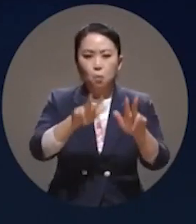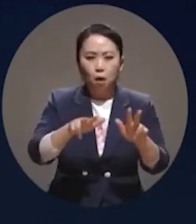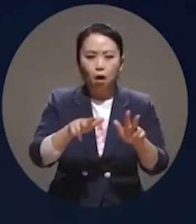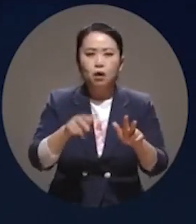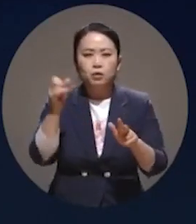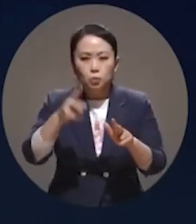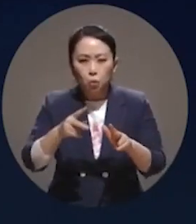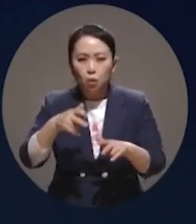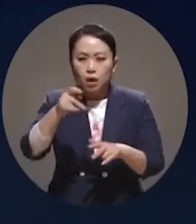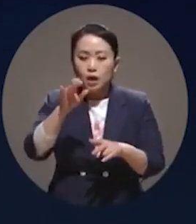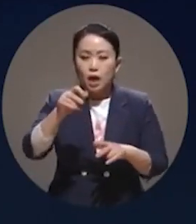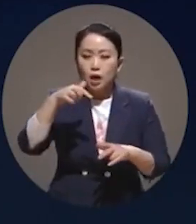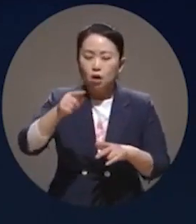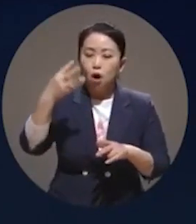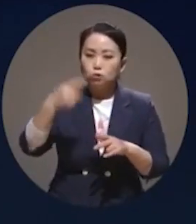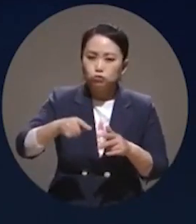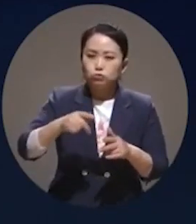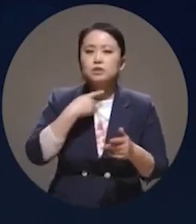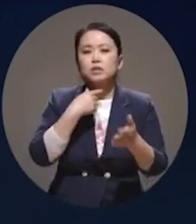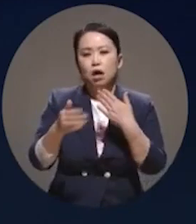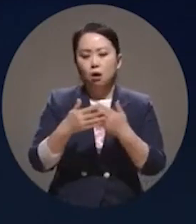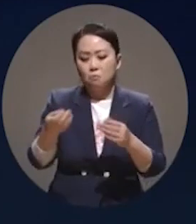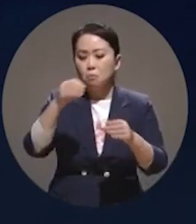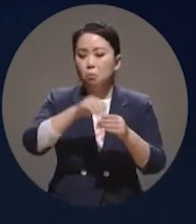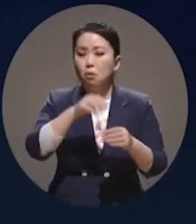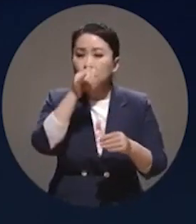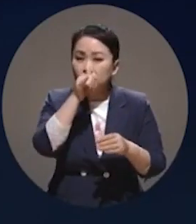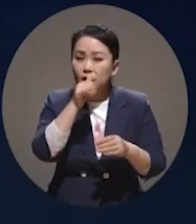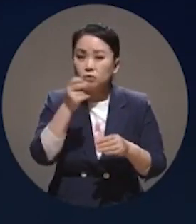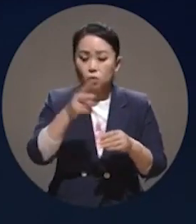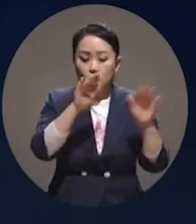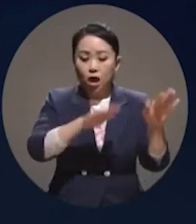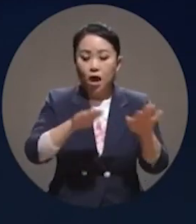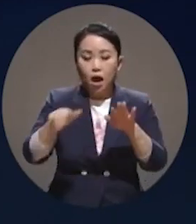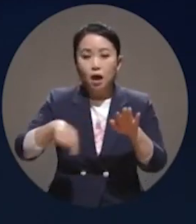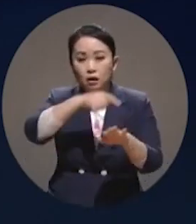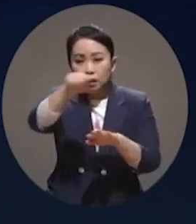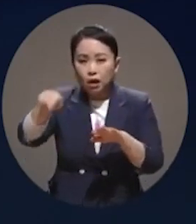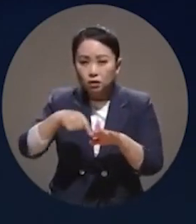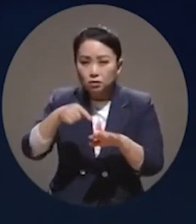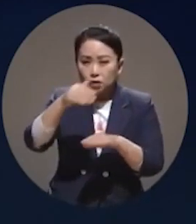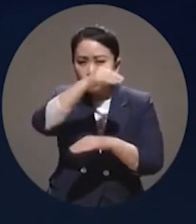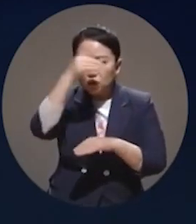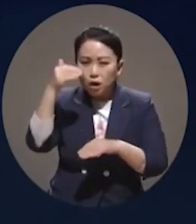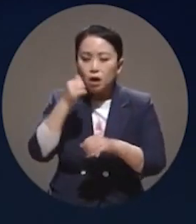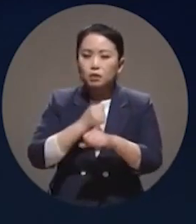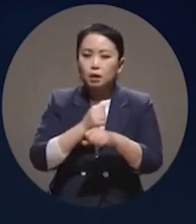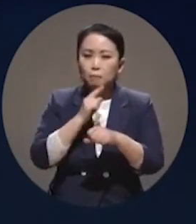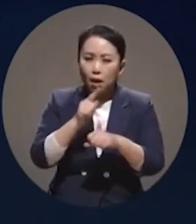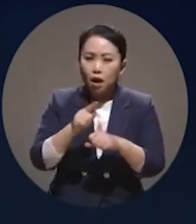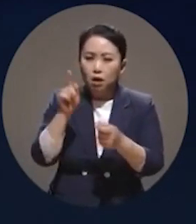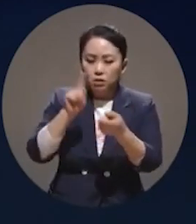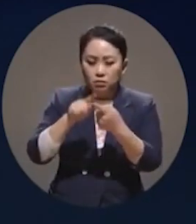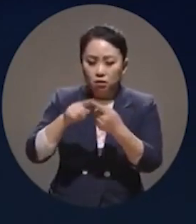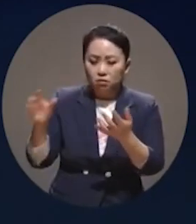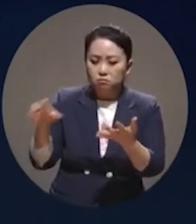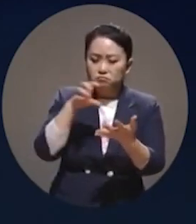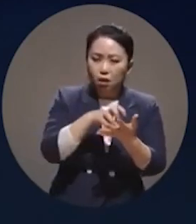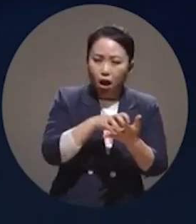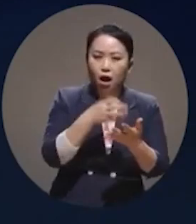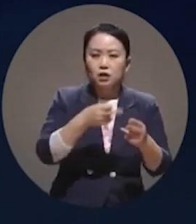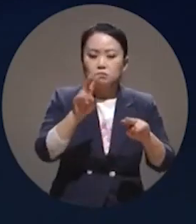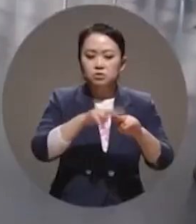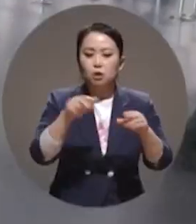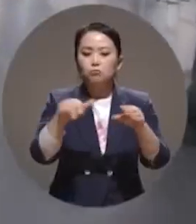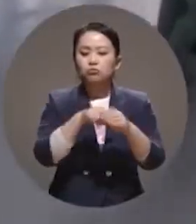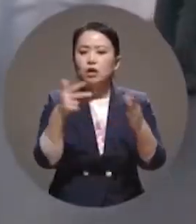체험도 포함돼 있습니다. 해안과 관광지를 돌아본다는 계획이 있는데 이걸 금정문화재단의 거리 공연에 참고하겠다고